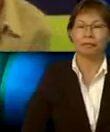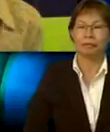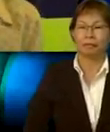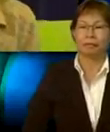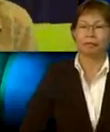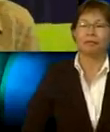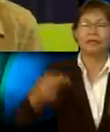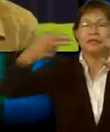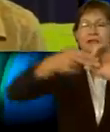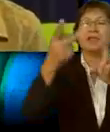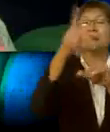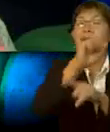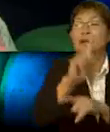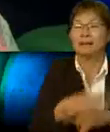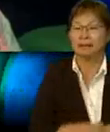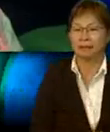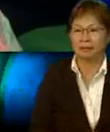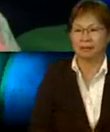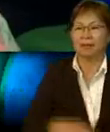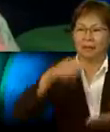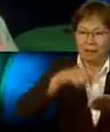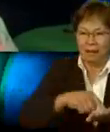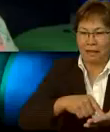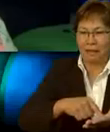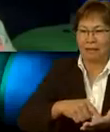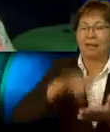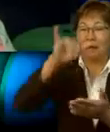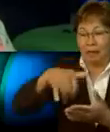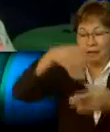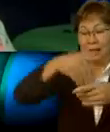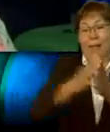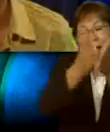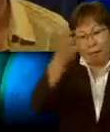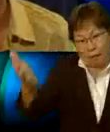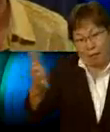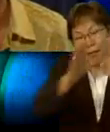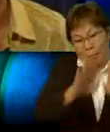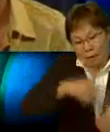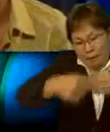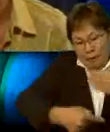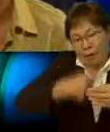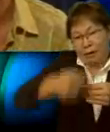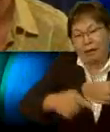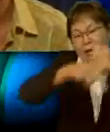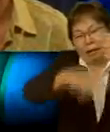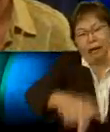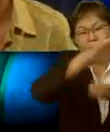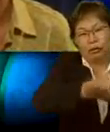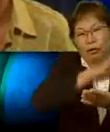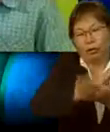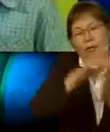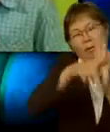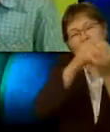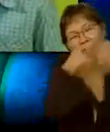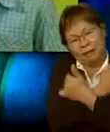Nak turut serta ke mana? Ini ha, dalam akhbar ni, berita mengenai kempen